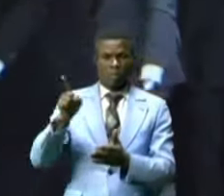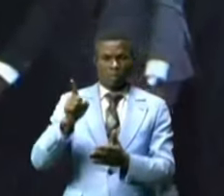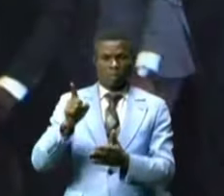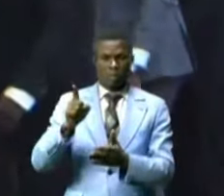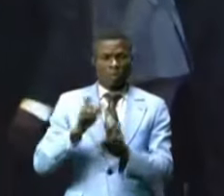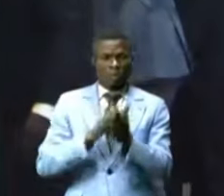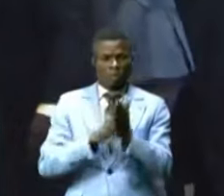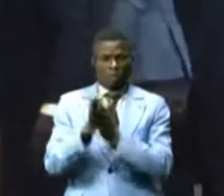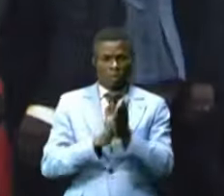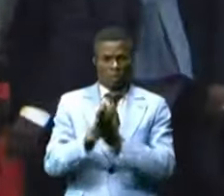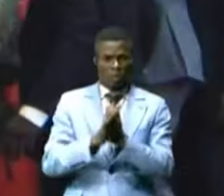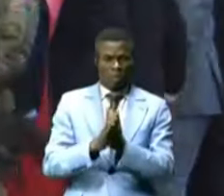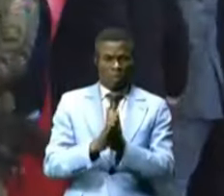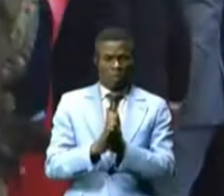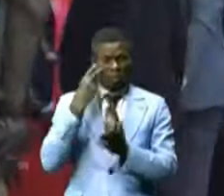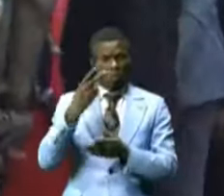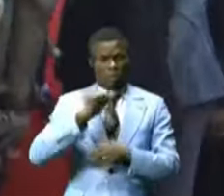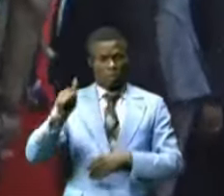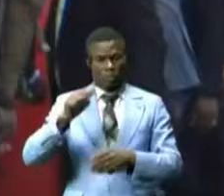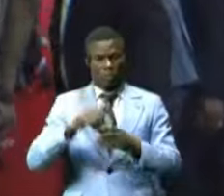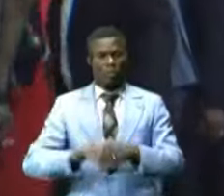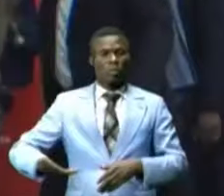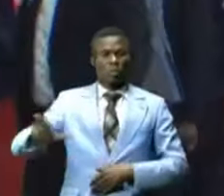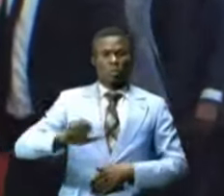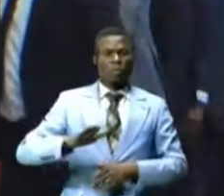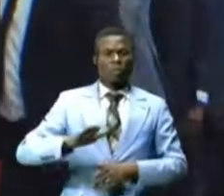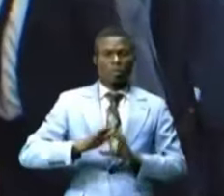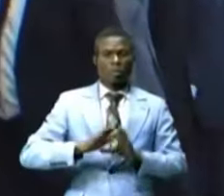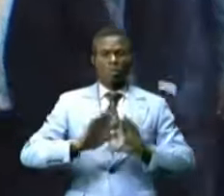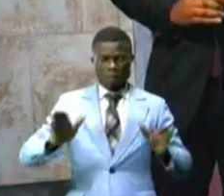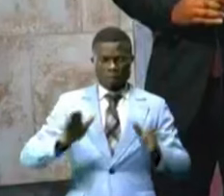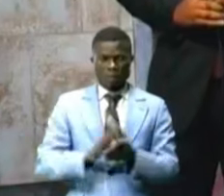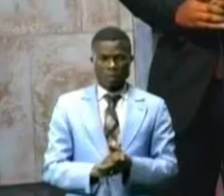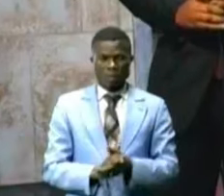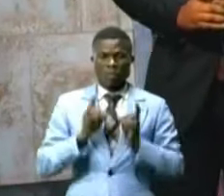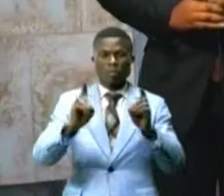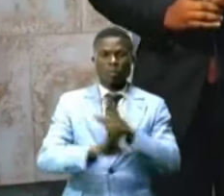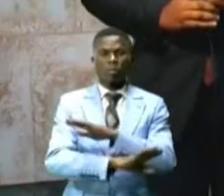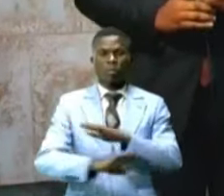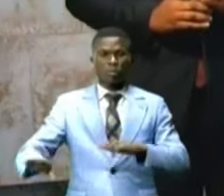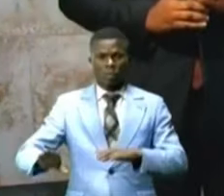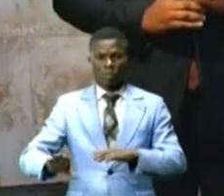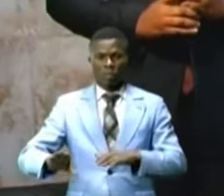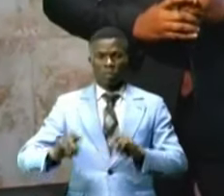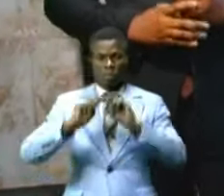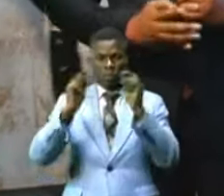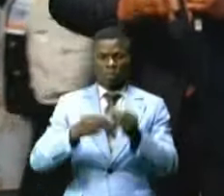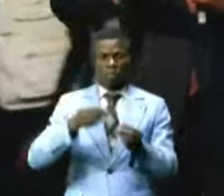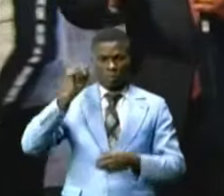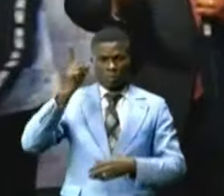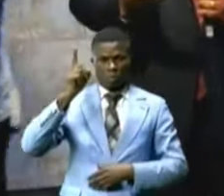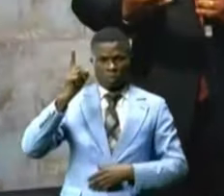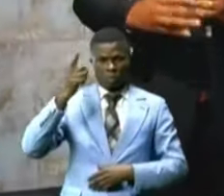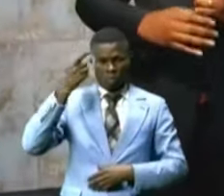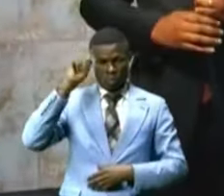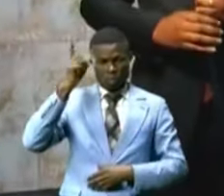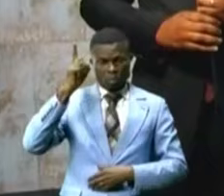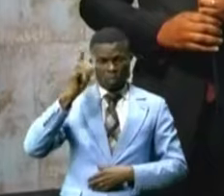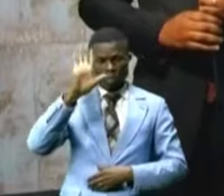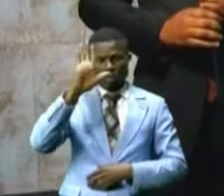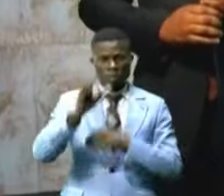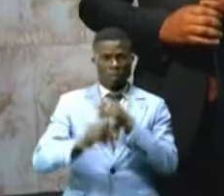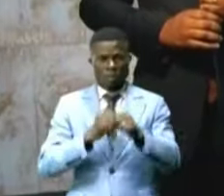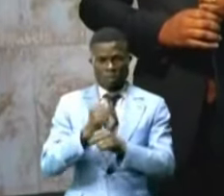intéressé pour les palper à travers la République. C'est donc le dernier acte d'une première série, au mieux d'un premier quinquennat qui aura